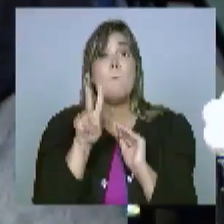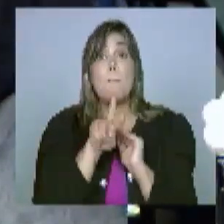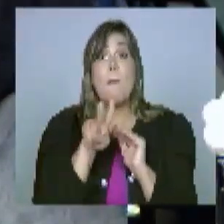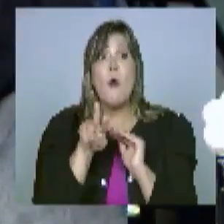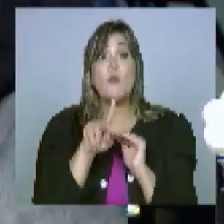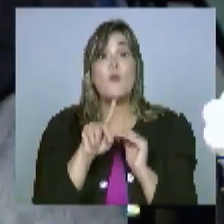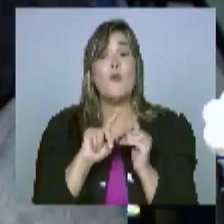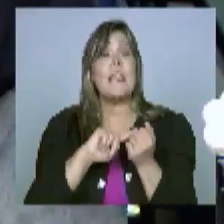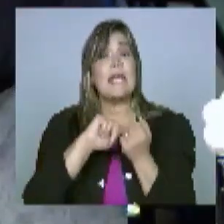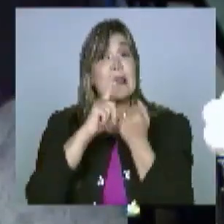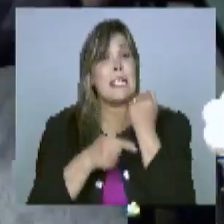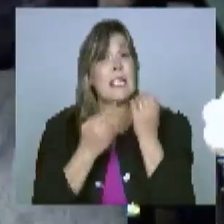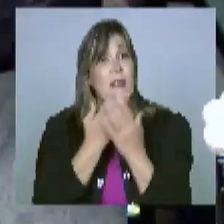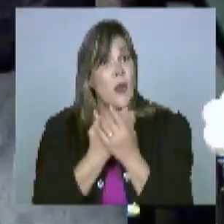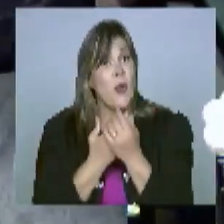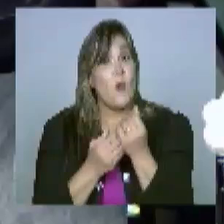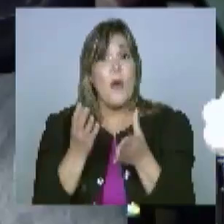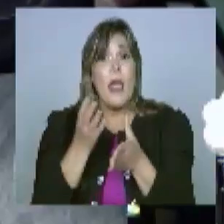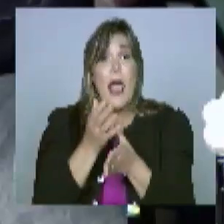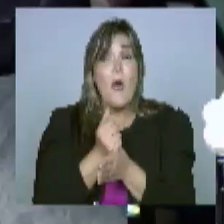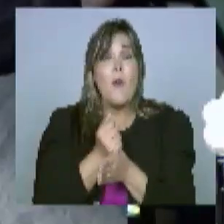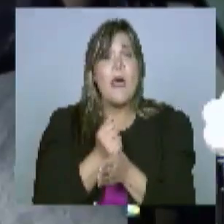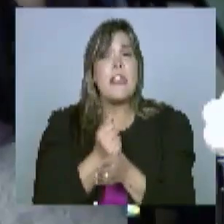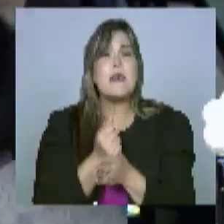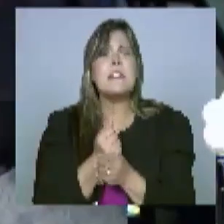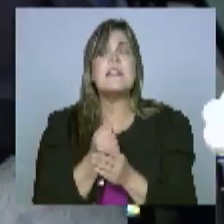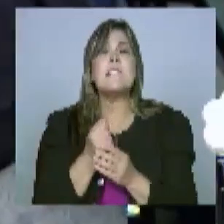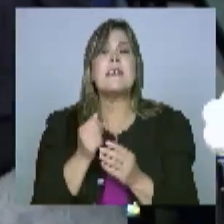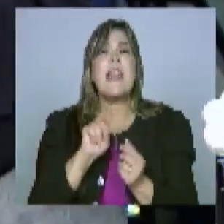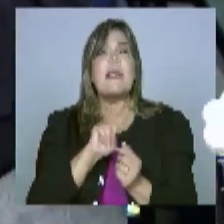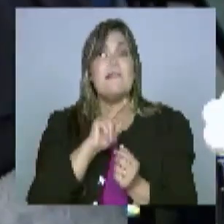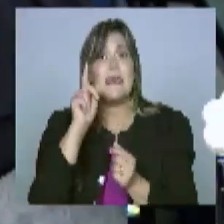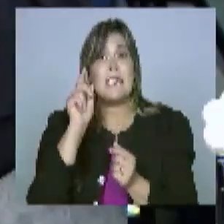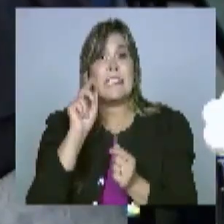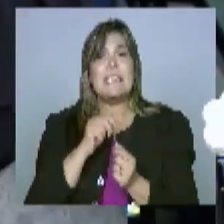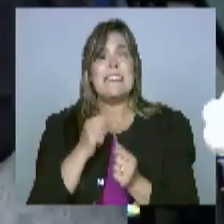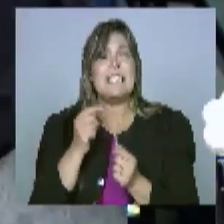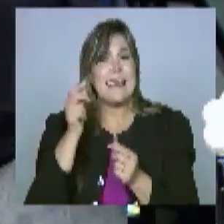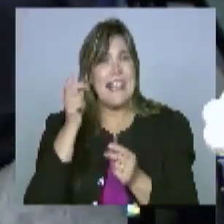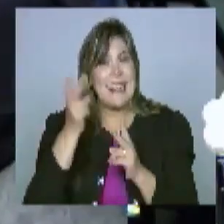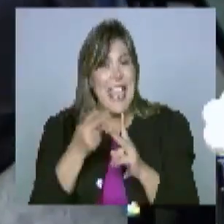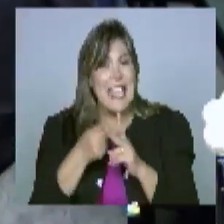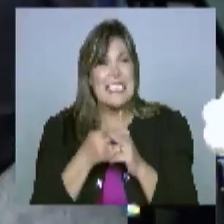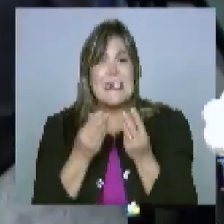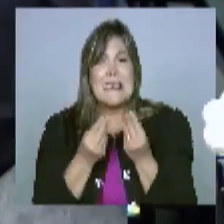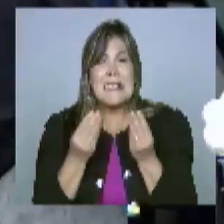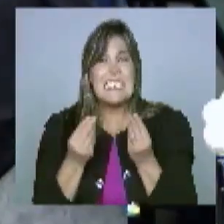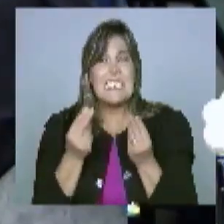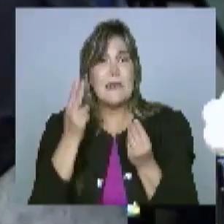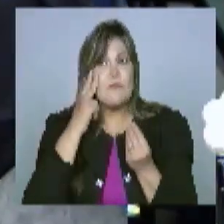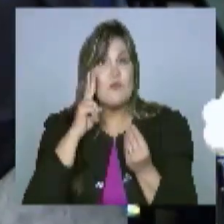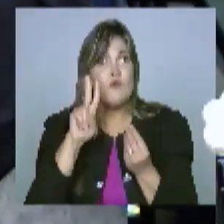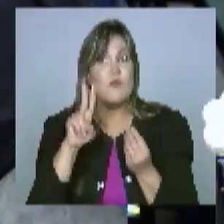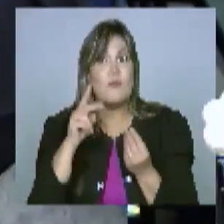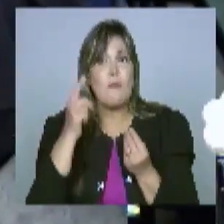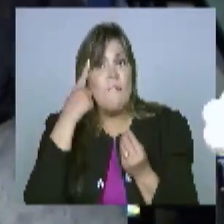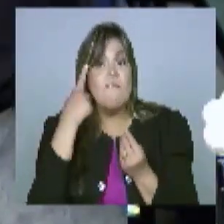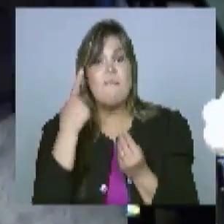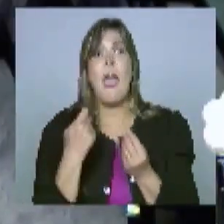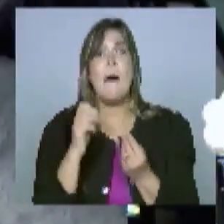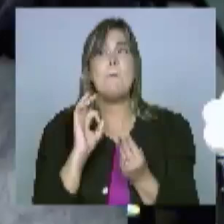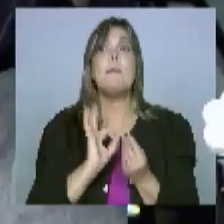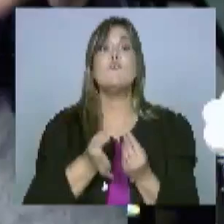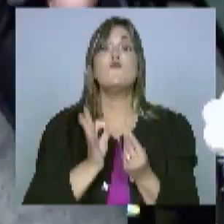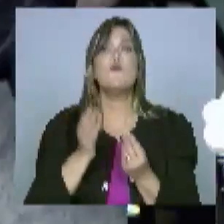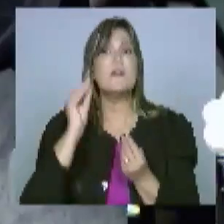ردود افعال من ناس كانوا بيفكروا في اتجاه معين وبداوا يعيدوا حساباتهم تاني ده تحدي بيواجه المقيمين في الخارج بالضبط لان